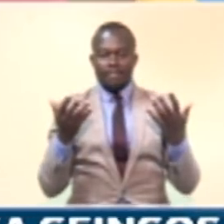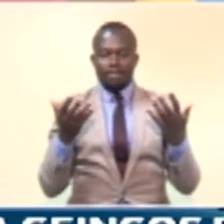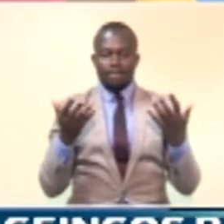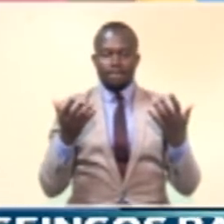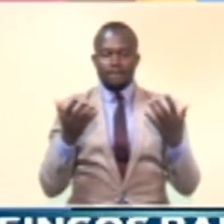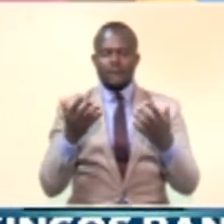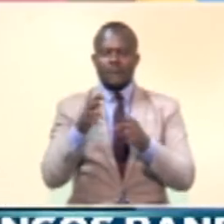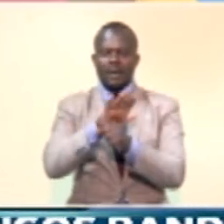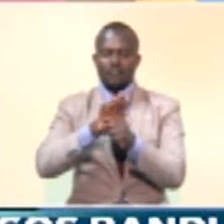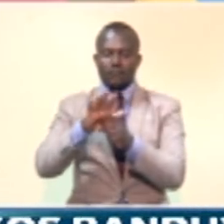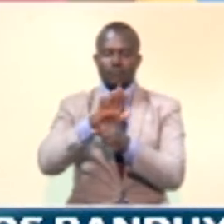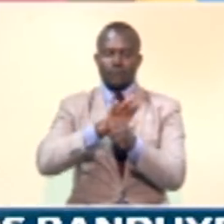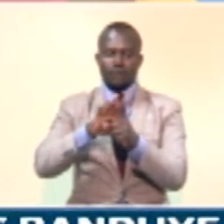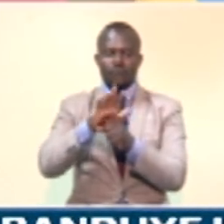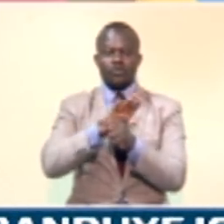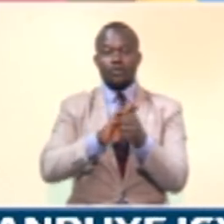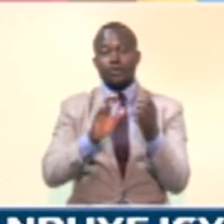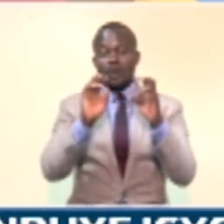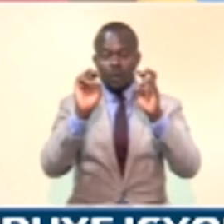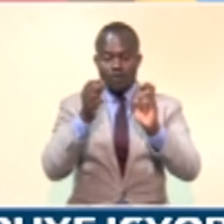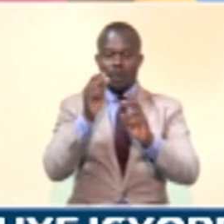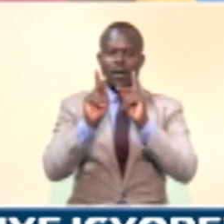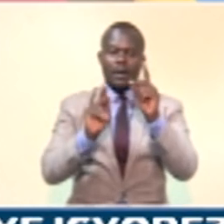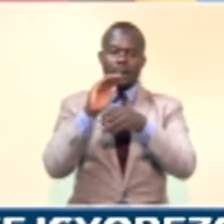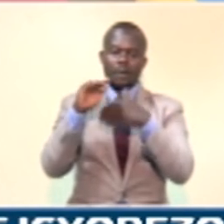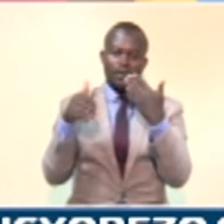biba ijana ku ijana ko buri wese